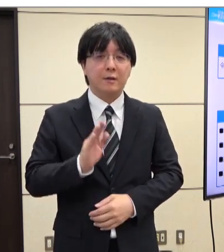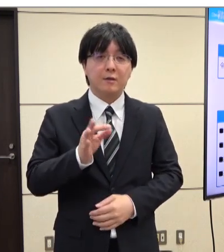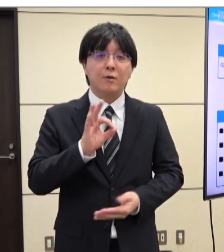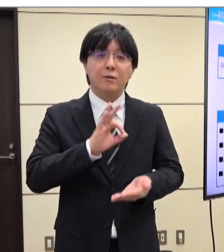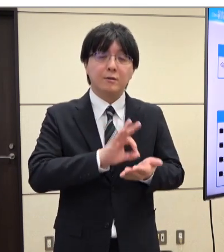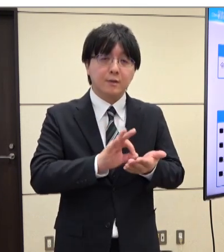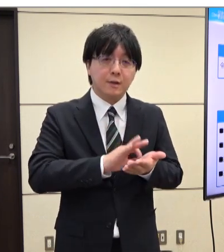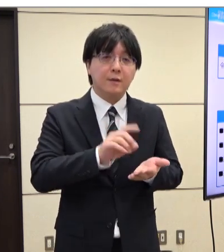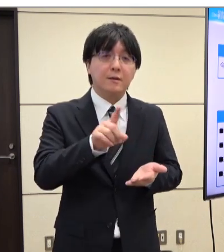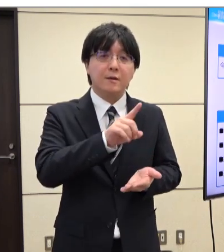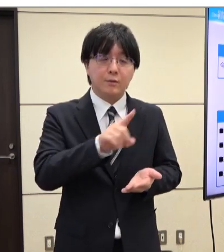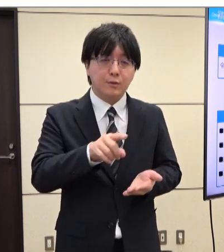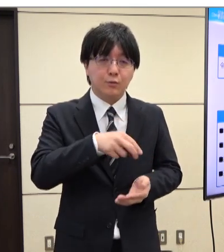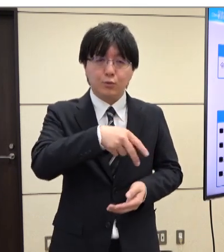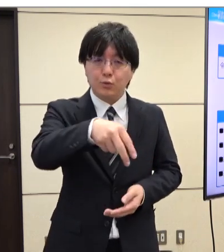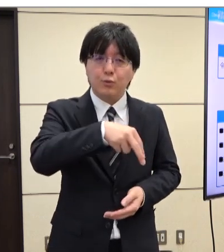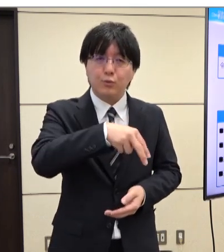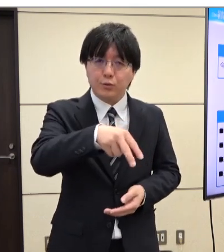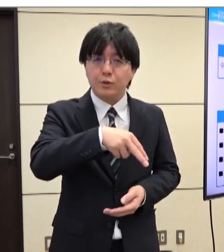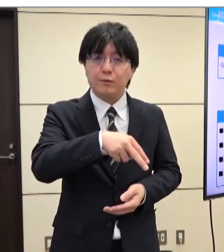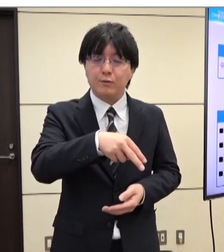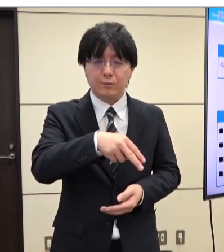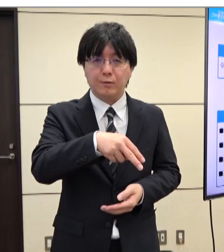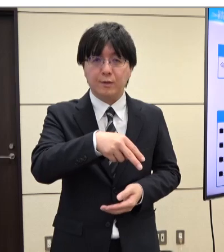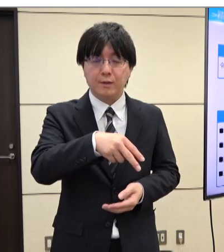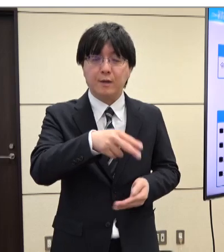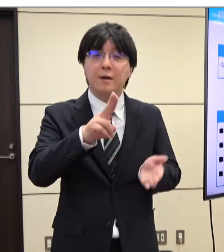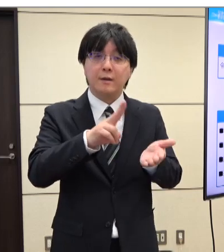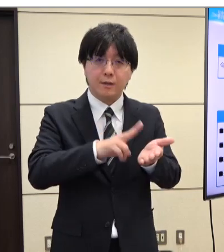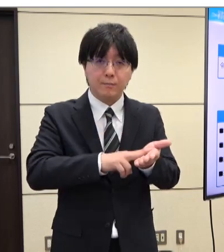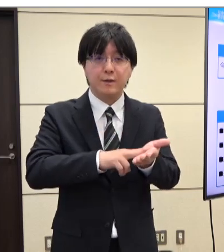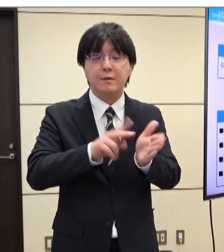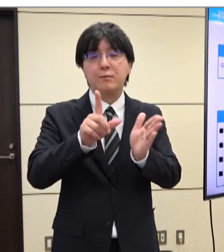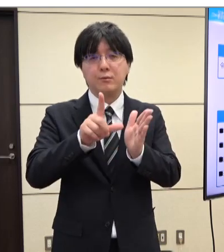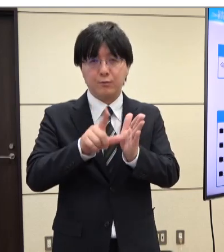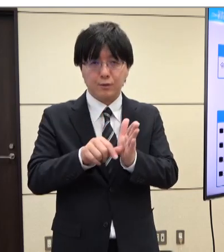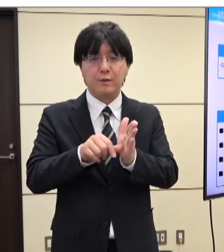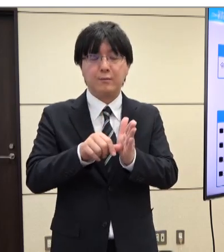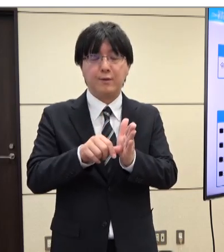限定的であるならば、そんな